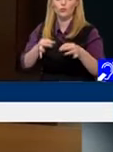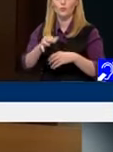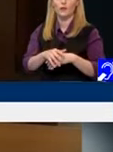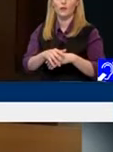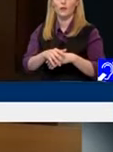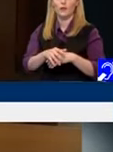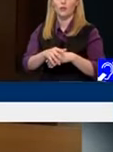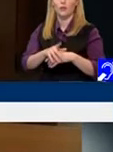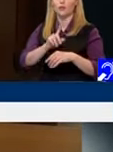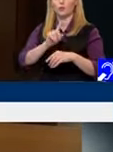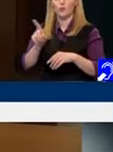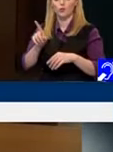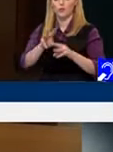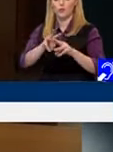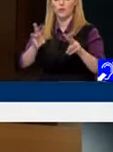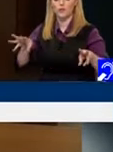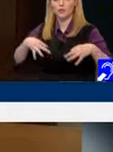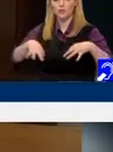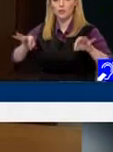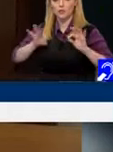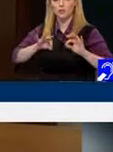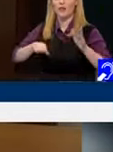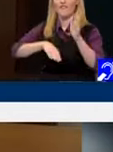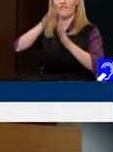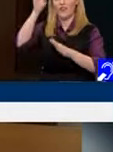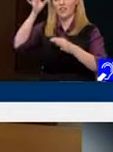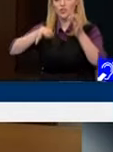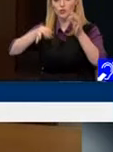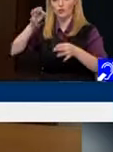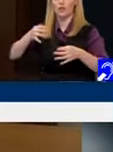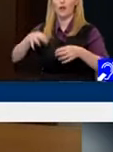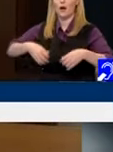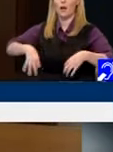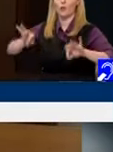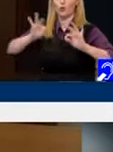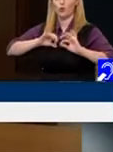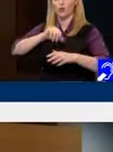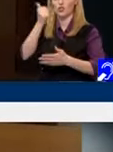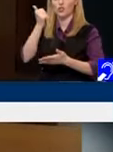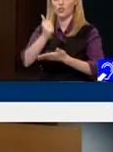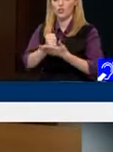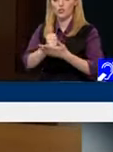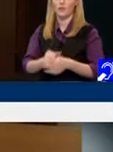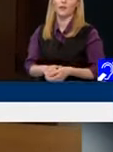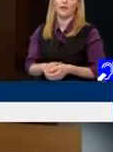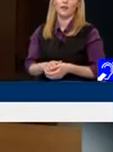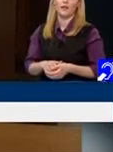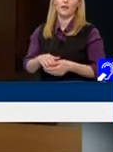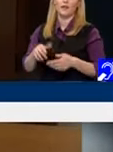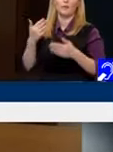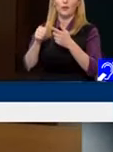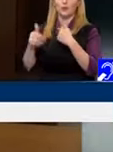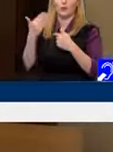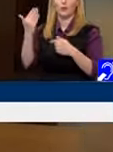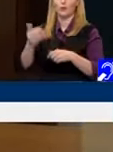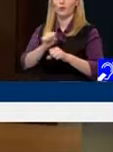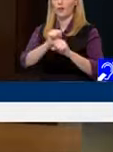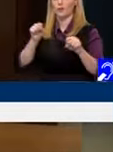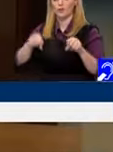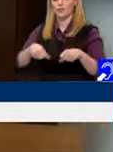a Președintelui Curții Supreme de Justiție și a Procurorului General în calitate de membri din oficiu